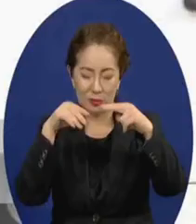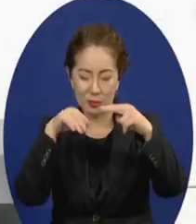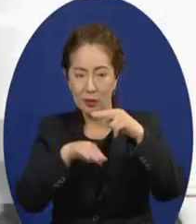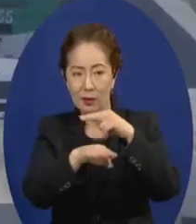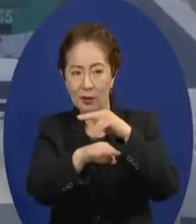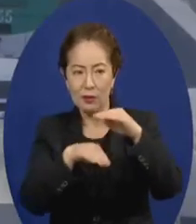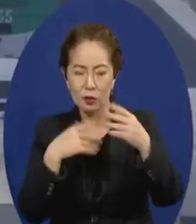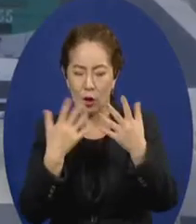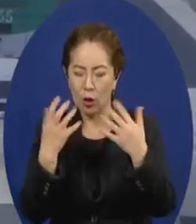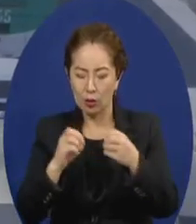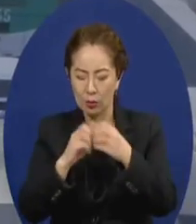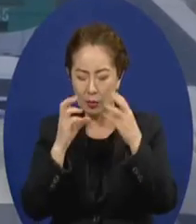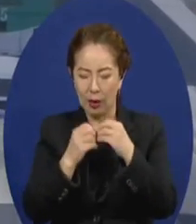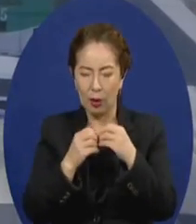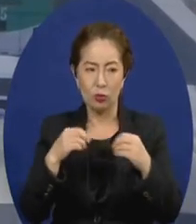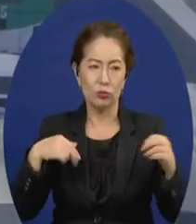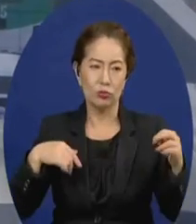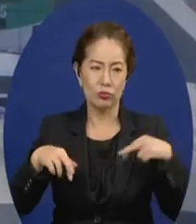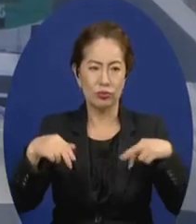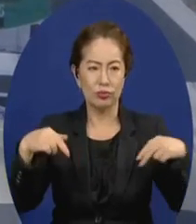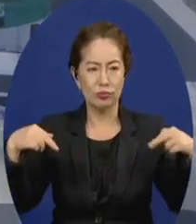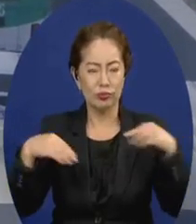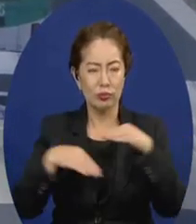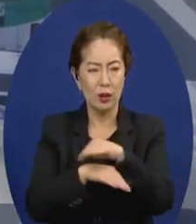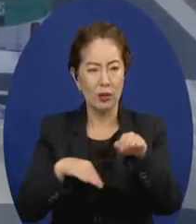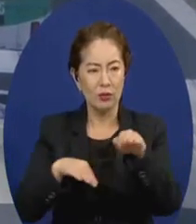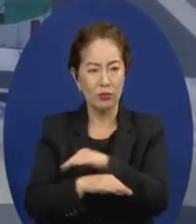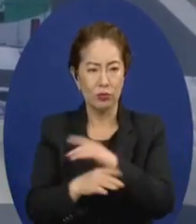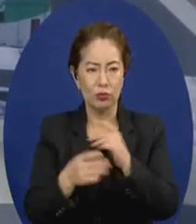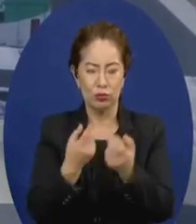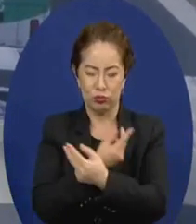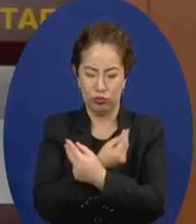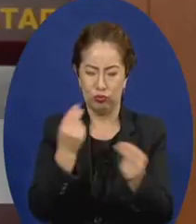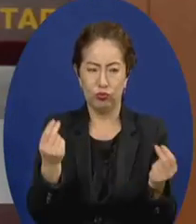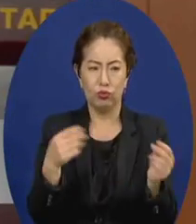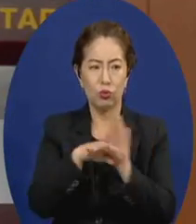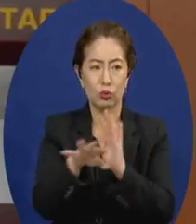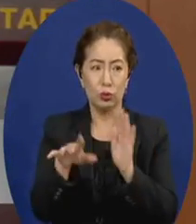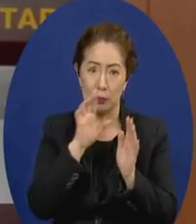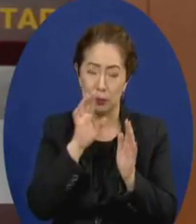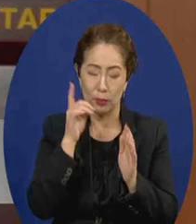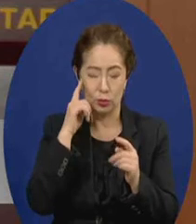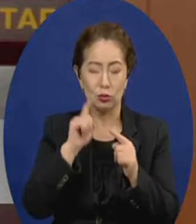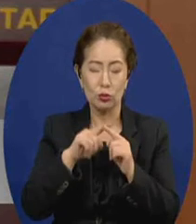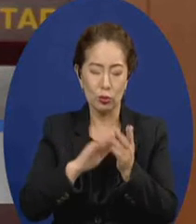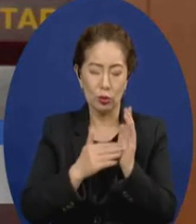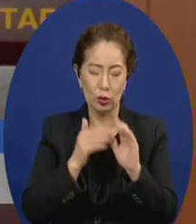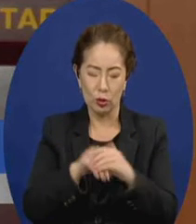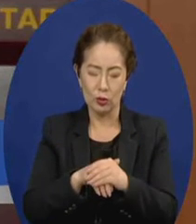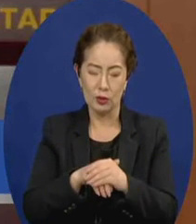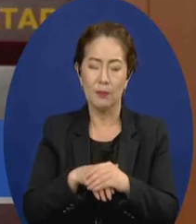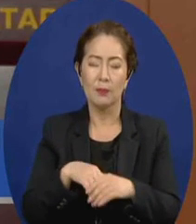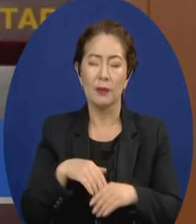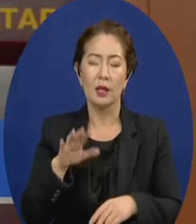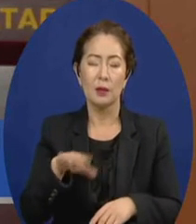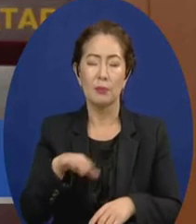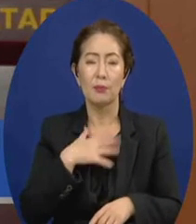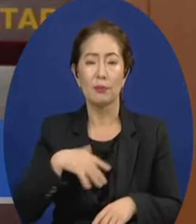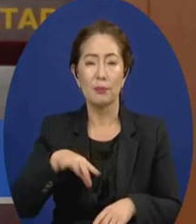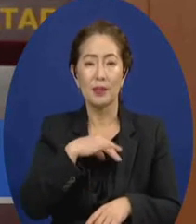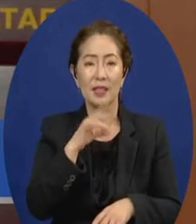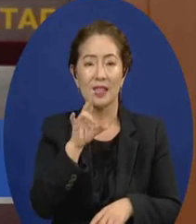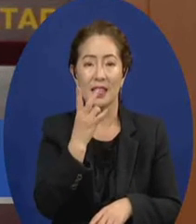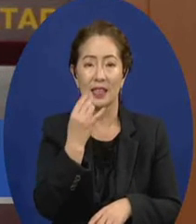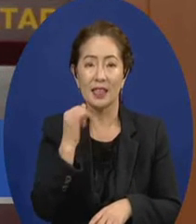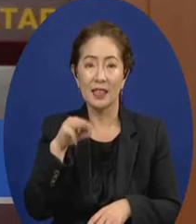хурцлыг нэмэгдүүлж хүртээмжтэй байлгахаар ерөнхий төлөвлөгөөнд тусгажээ. Нийтийн тээвэр дээр олвол ирэх 20 жилд бид нар